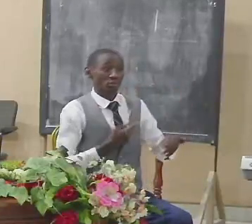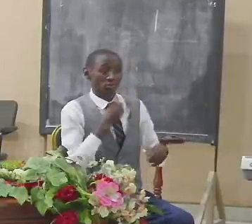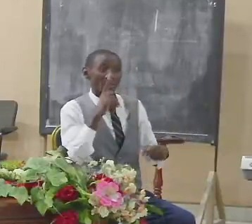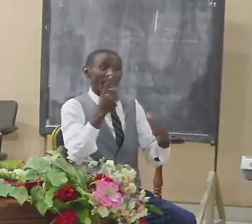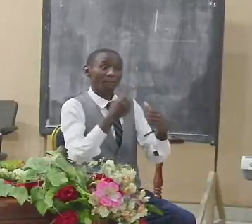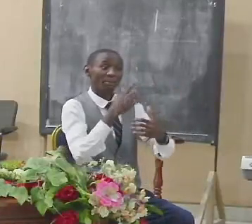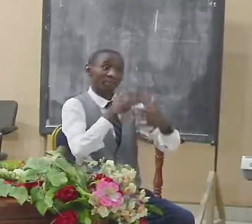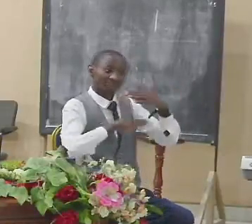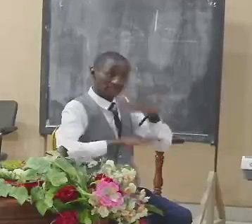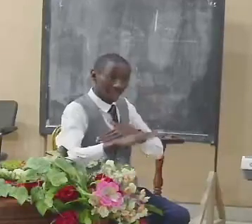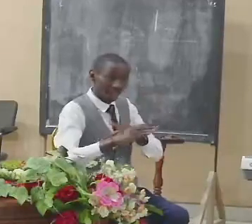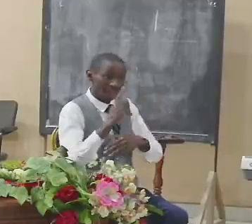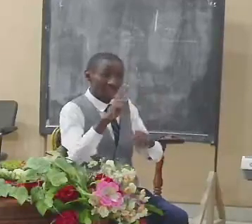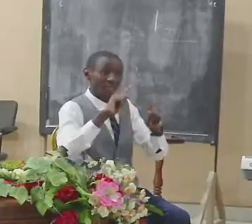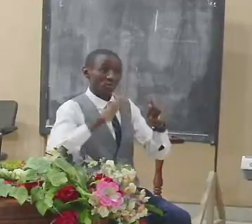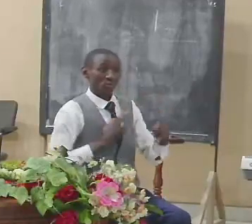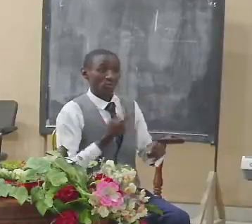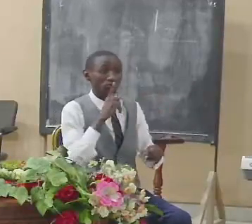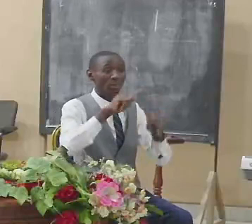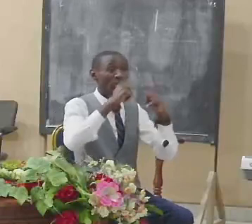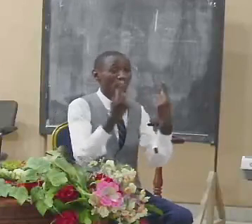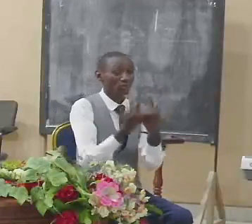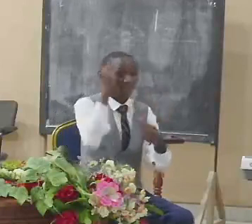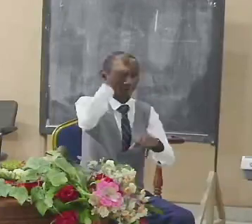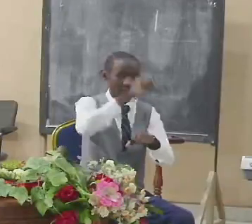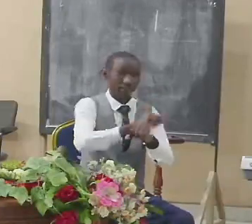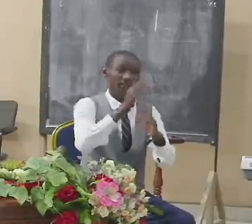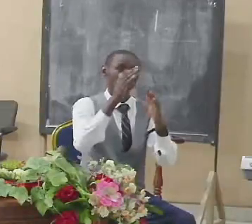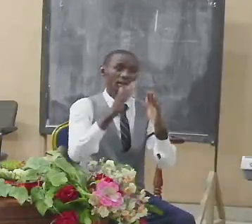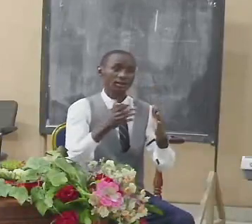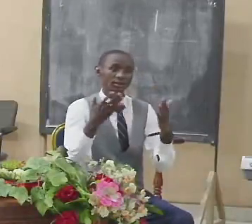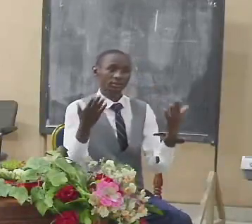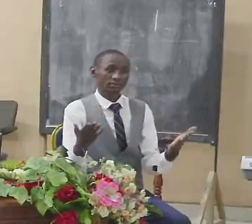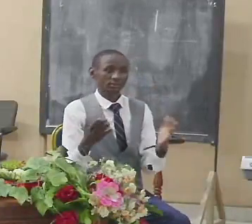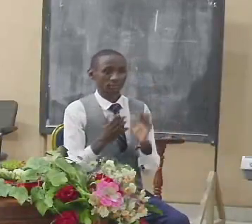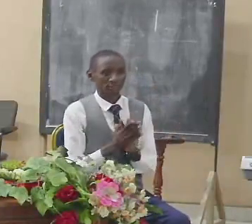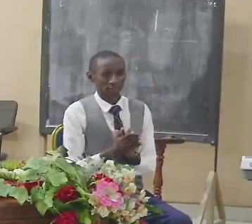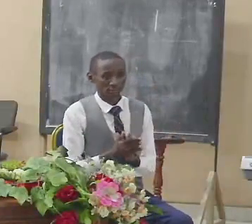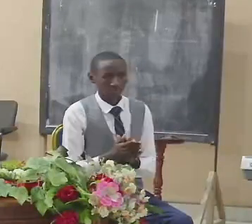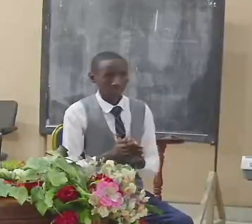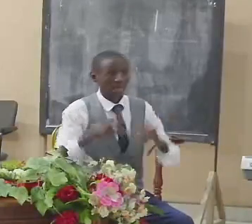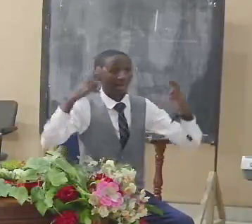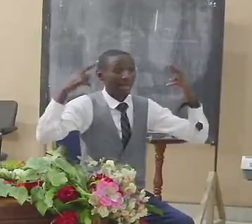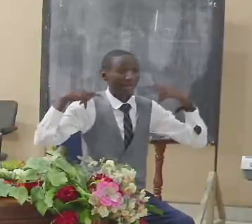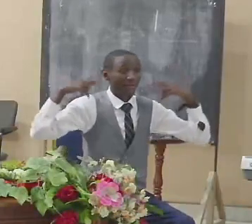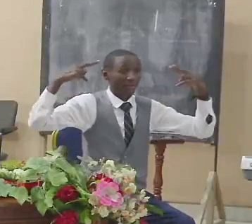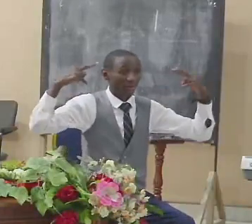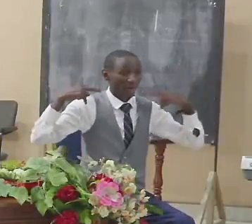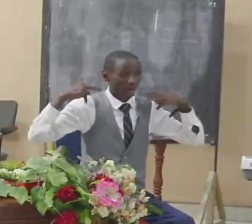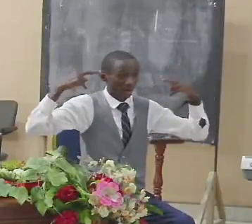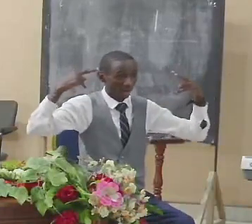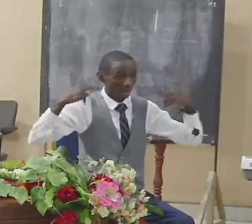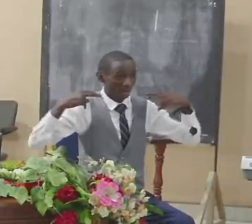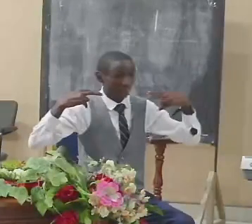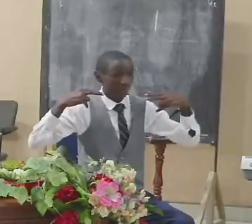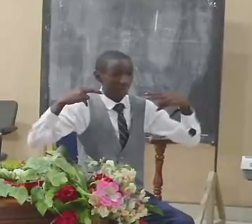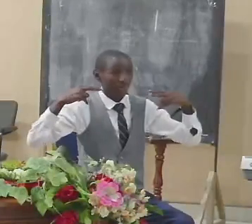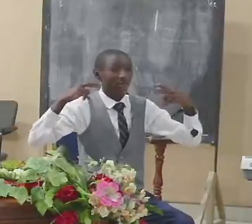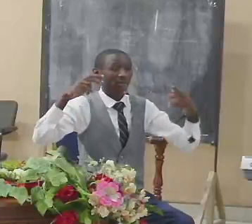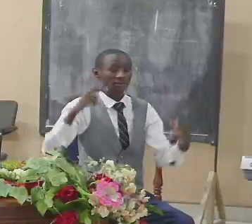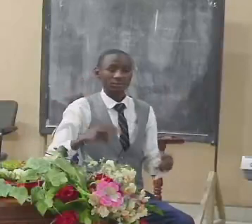wazaliwa wa kwanza. Na kundi ya washindaji. La victoire. Ushindi. C'est pas un